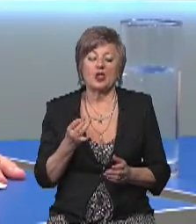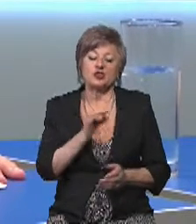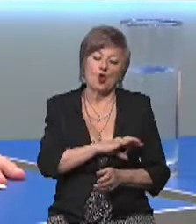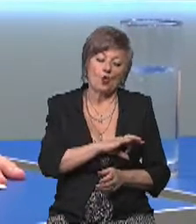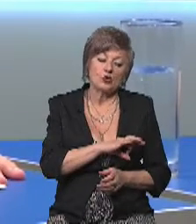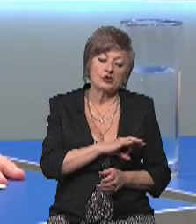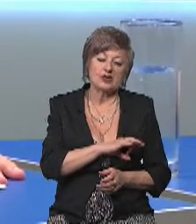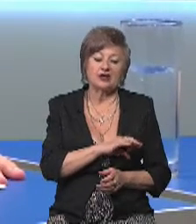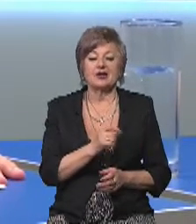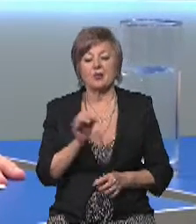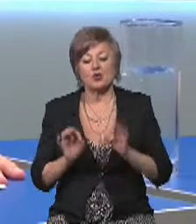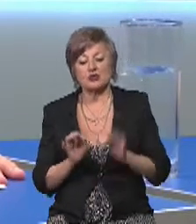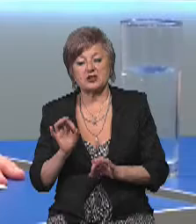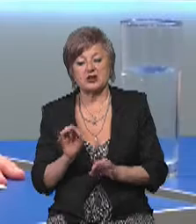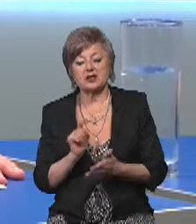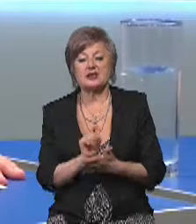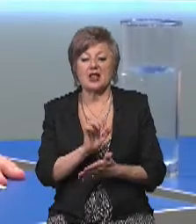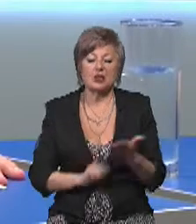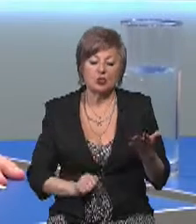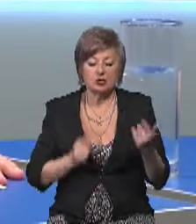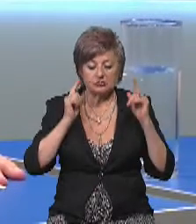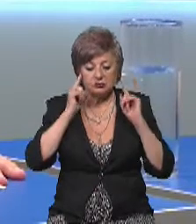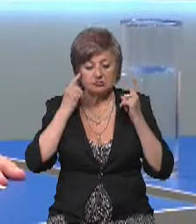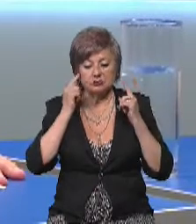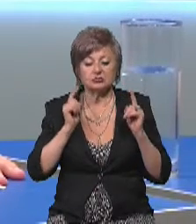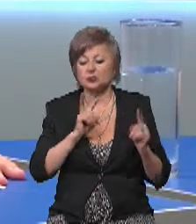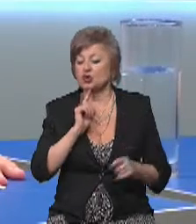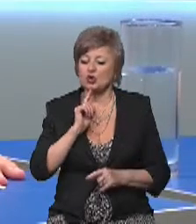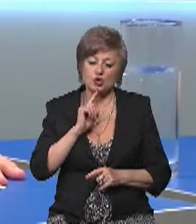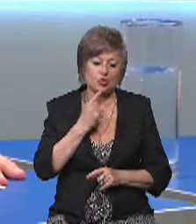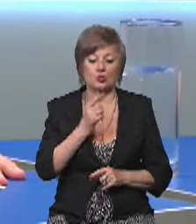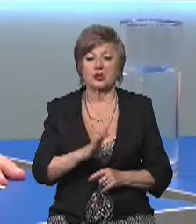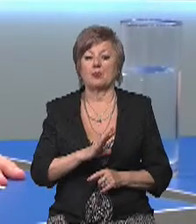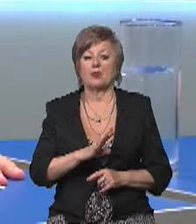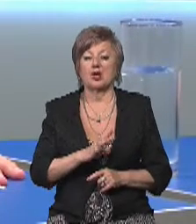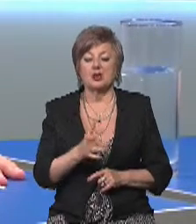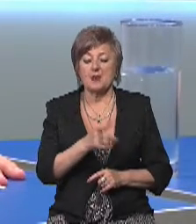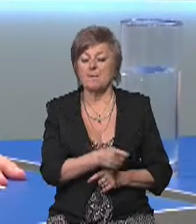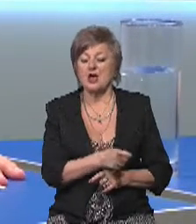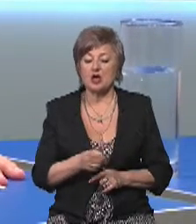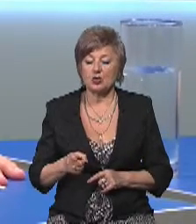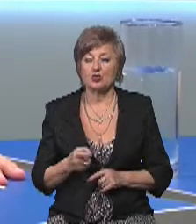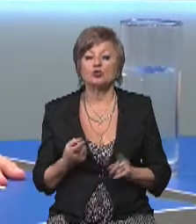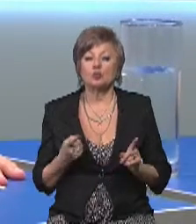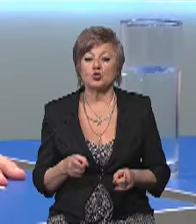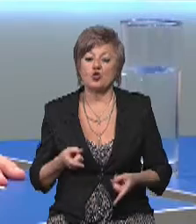доходах, і по видатках, і це був дуже найскладніший, скажімо так, період. Тому